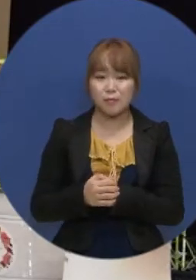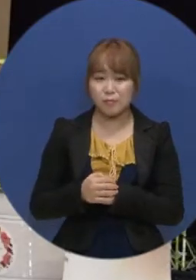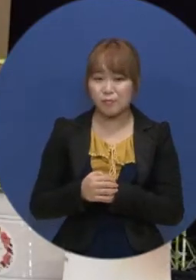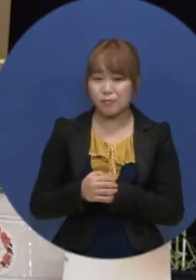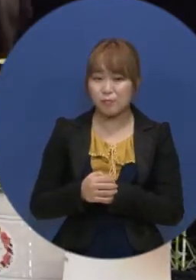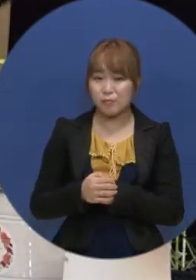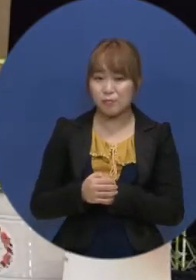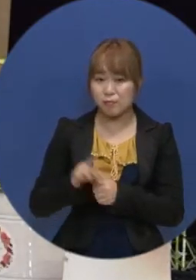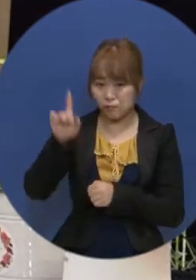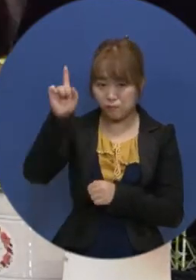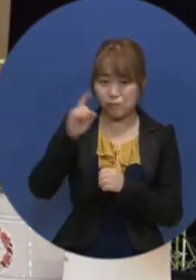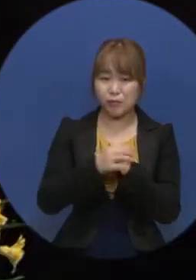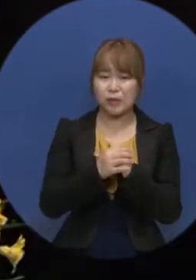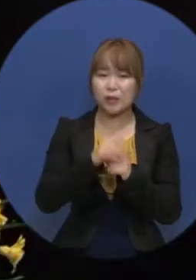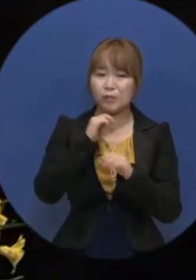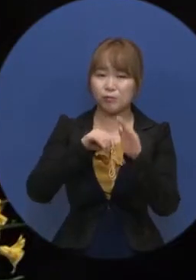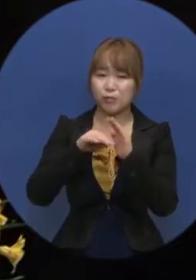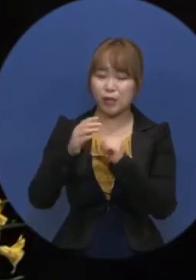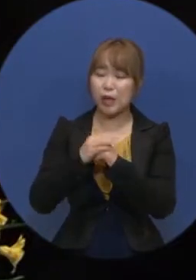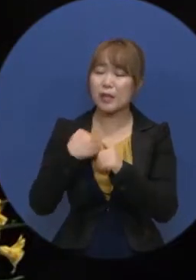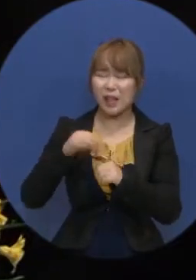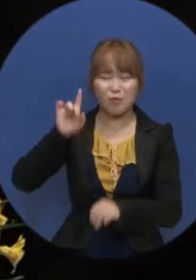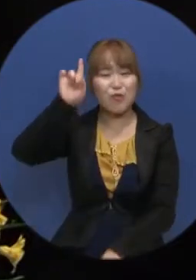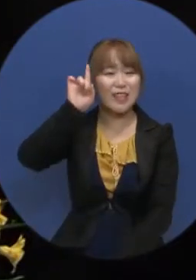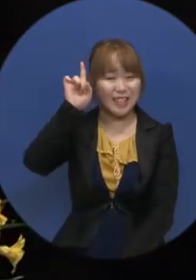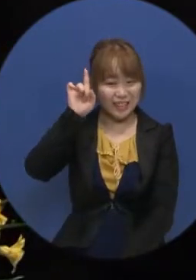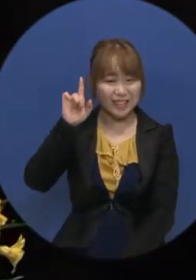북쪽에서요? 우회 쪽에서